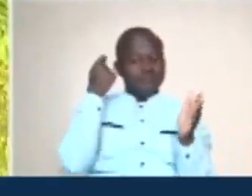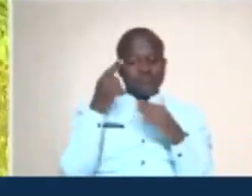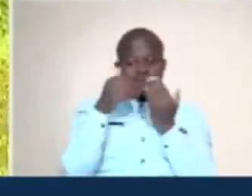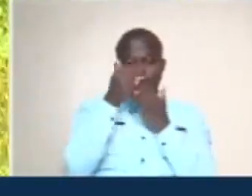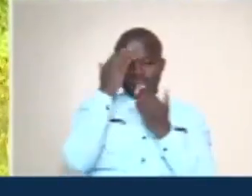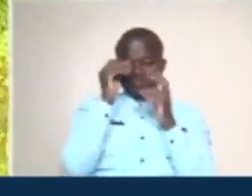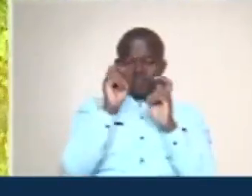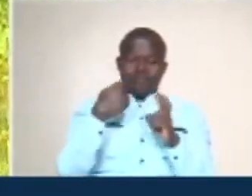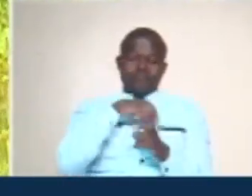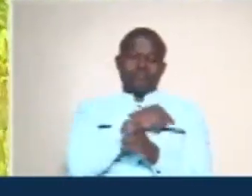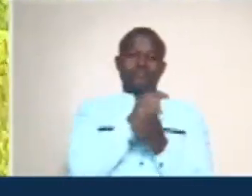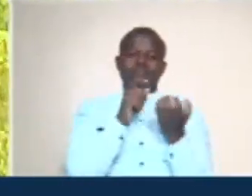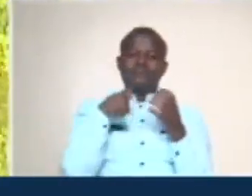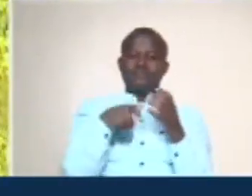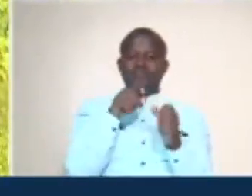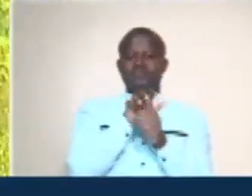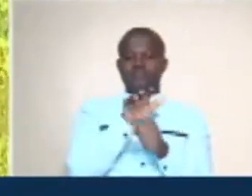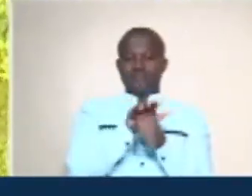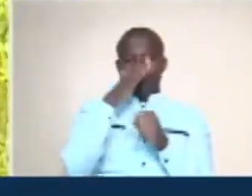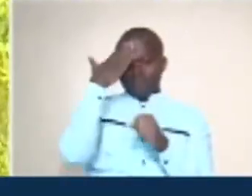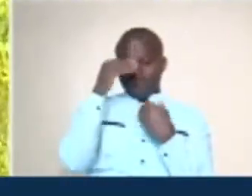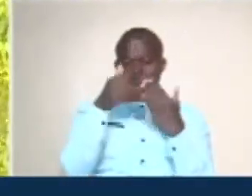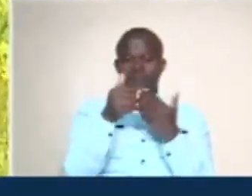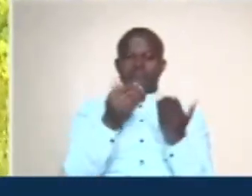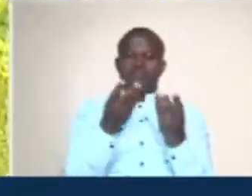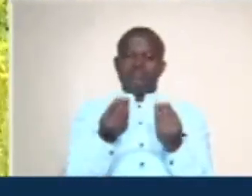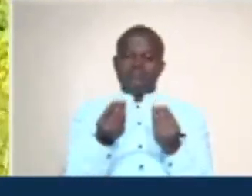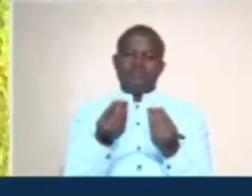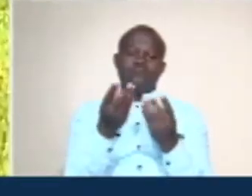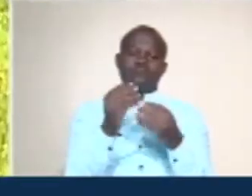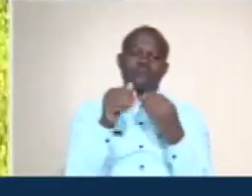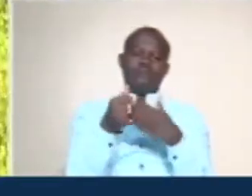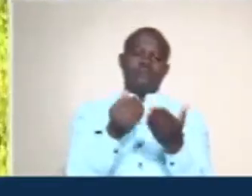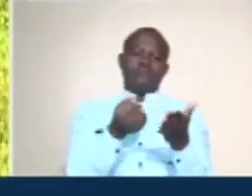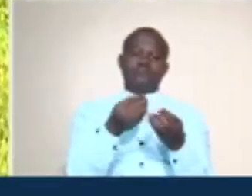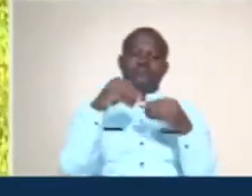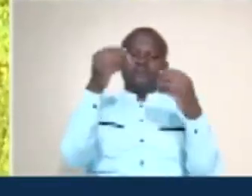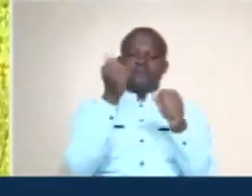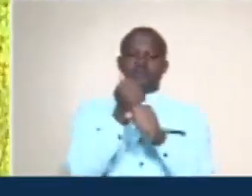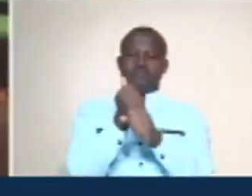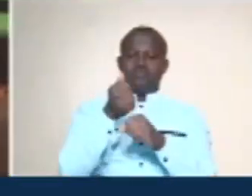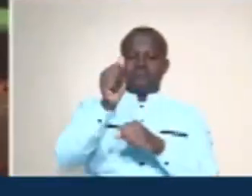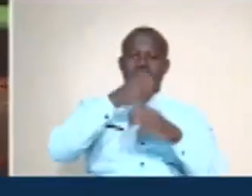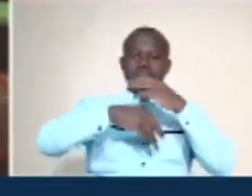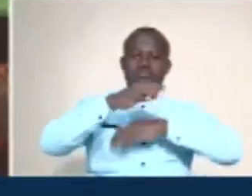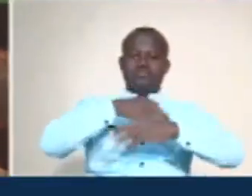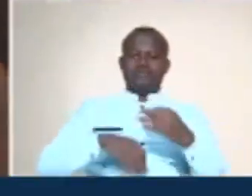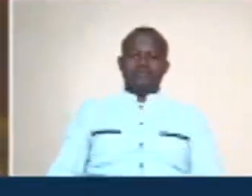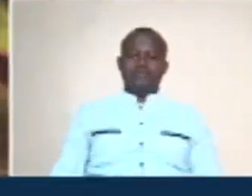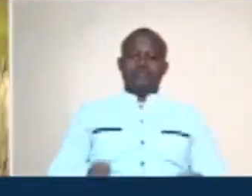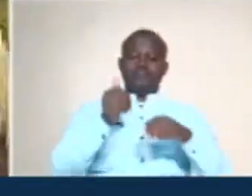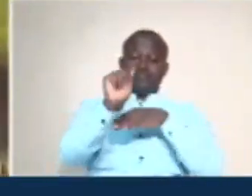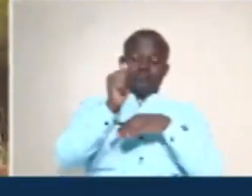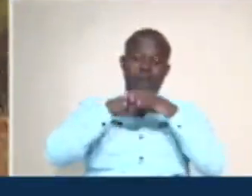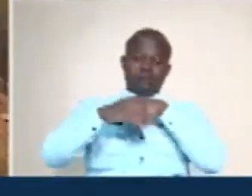kugira ngo byaba bikenewe cyane kuko byakoroha bikorohereza bigatanga n'akazi kuri urwo ruganda uru ruganda